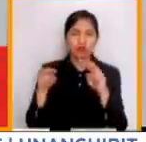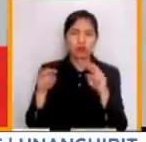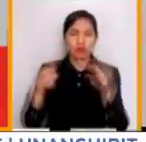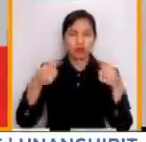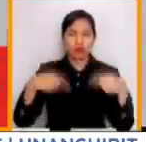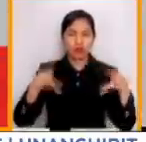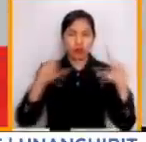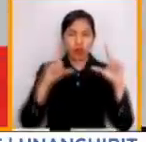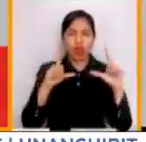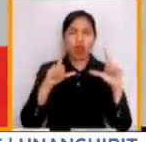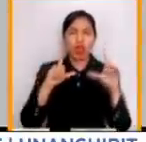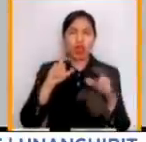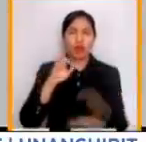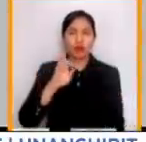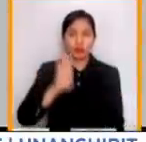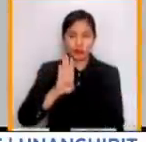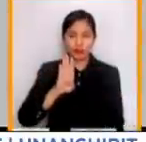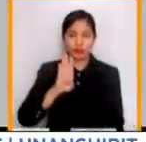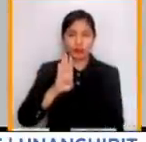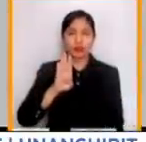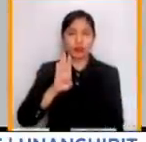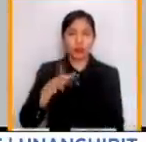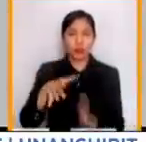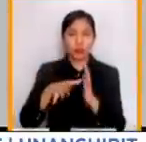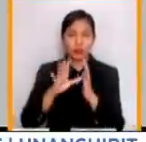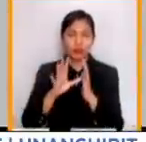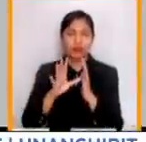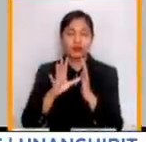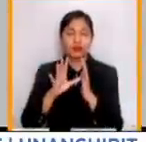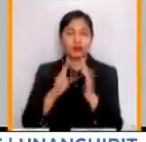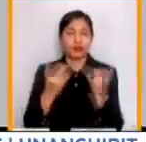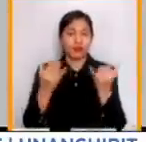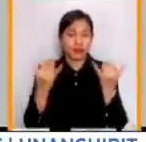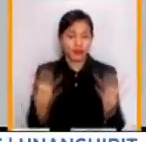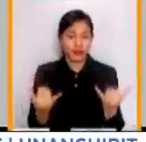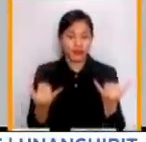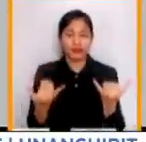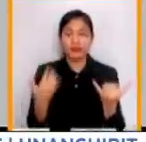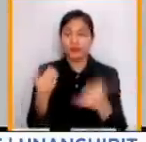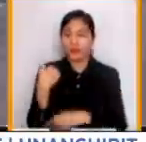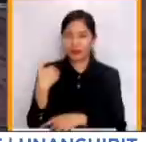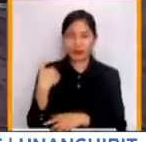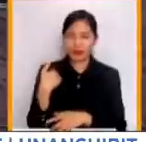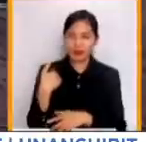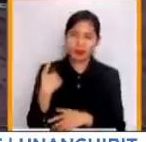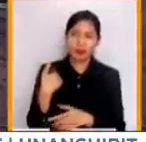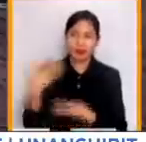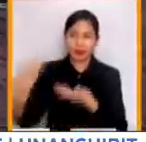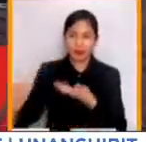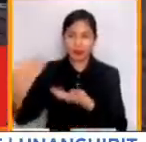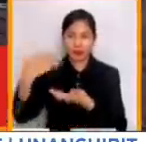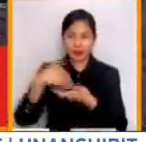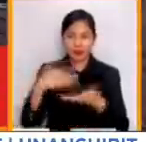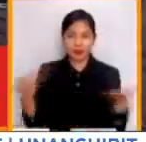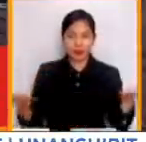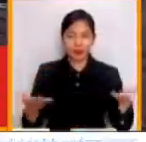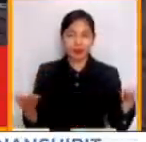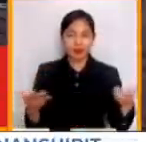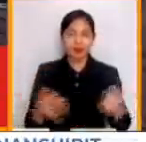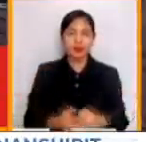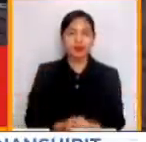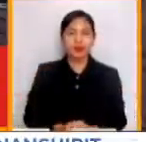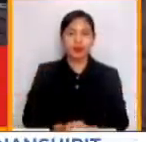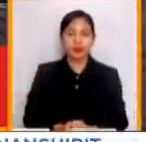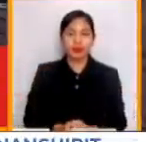page ng COMELEC. Sa mga oras na ito, Honey, wala pa tayong nakikitang kandidato dito sa may filing area.